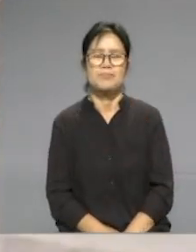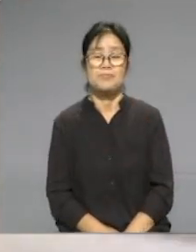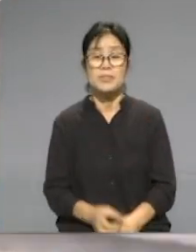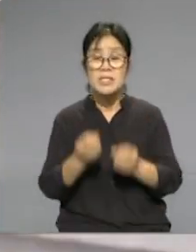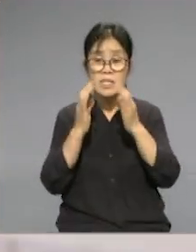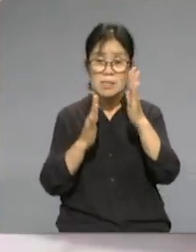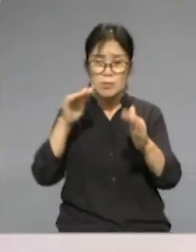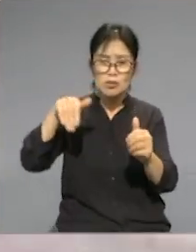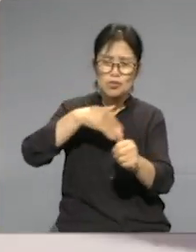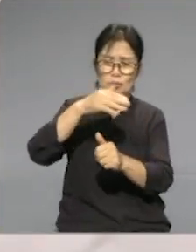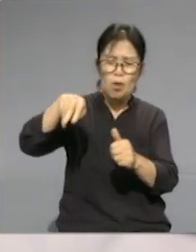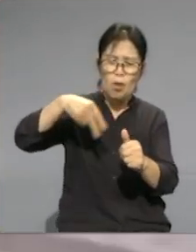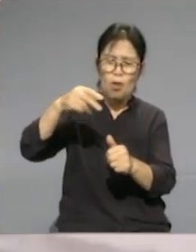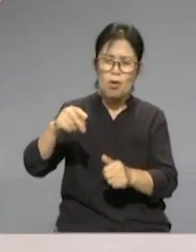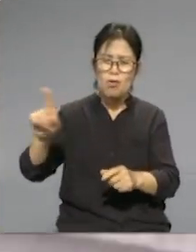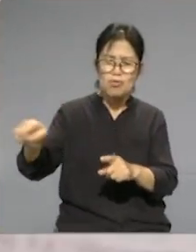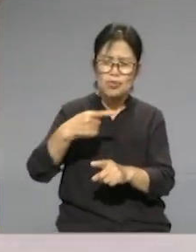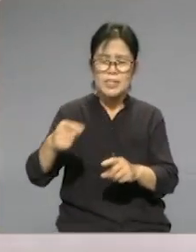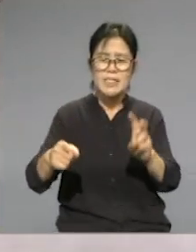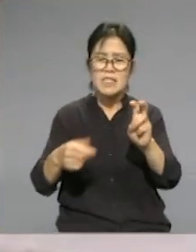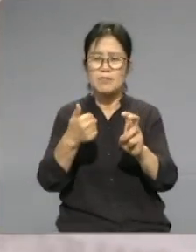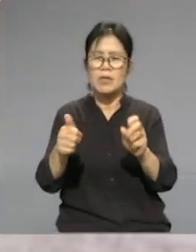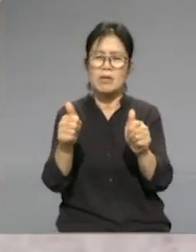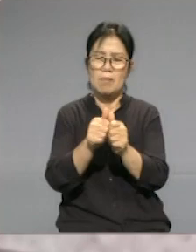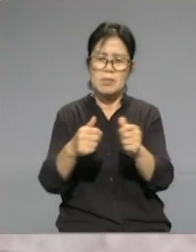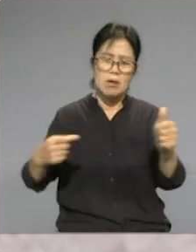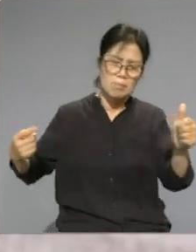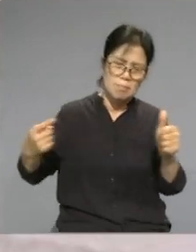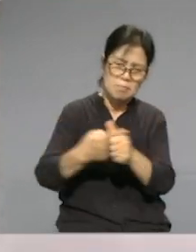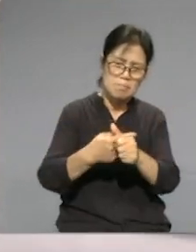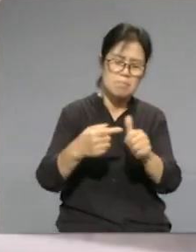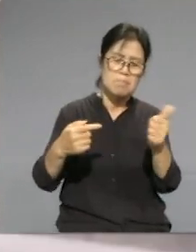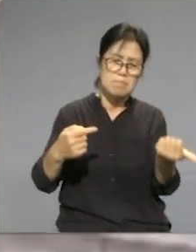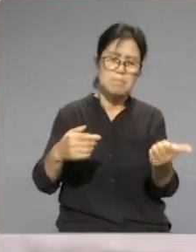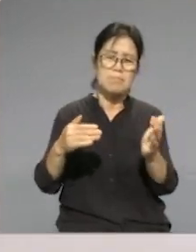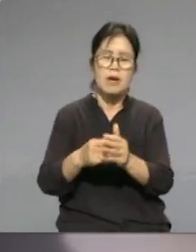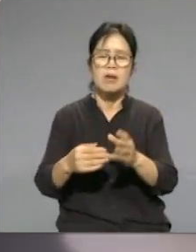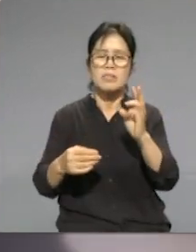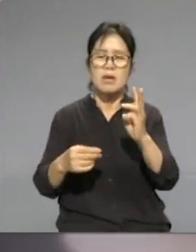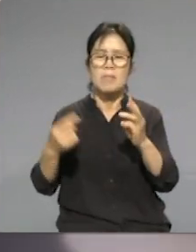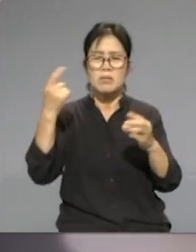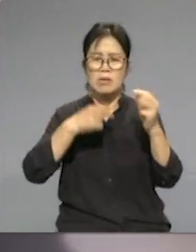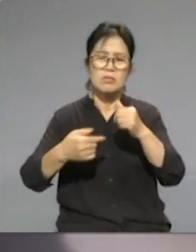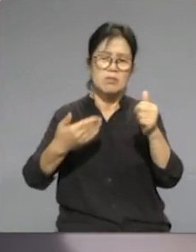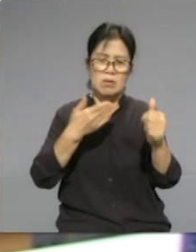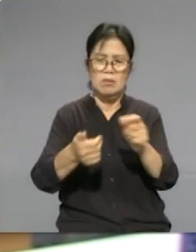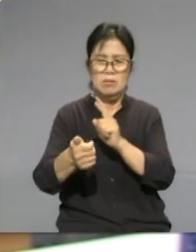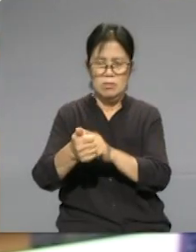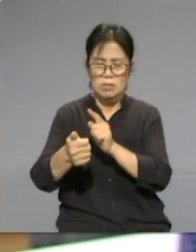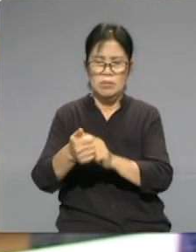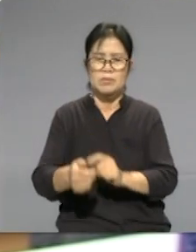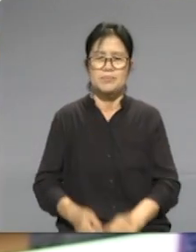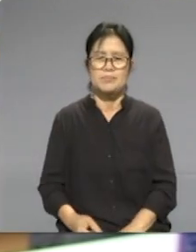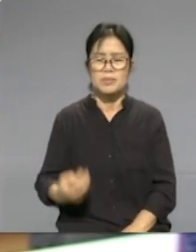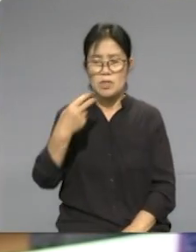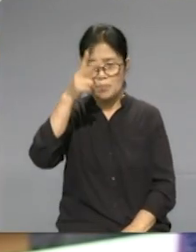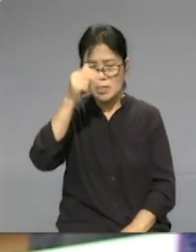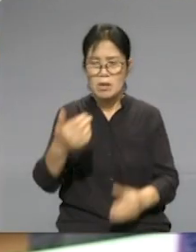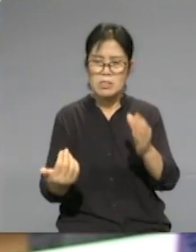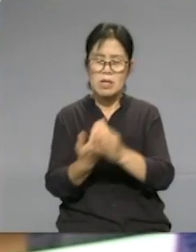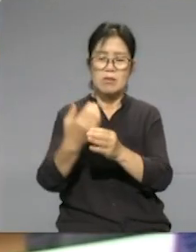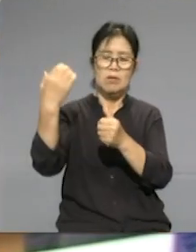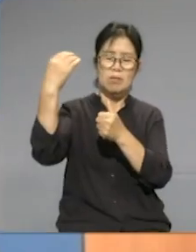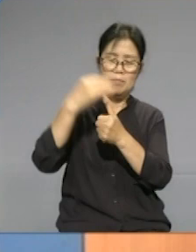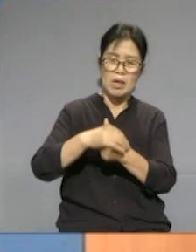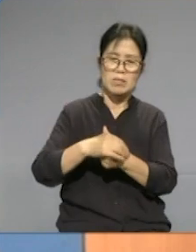신림역 주변을 돌며 흉기로 20대 남성 한 명을 살해하고 3명을 크게 다치게 한 조선. 검찰은 사건을